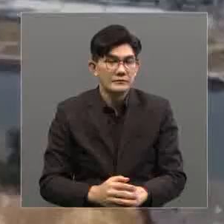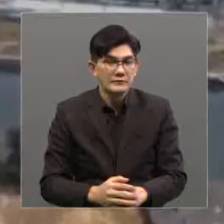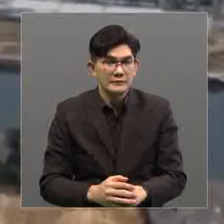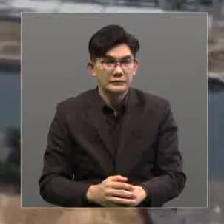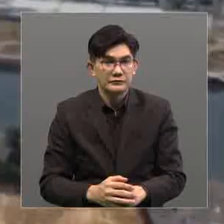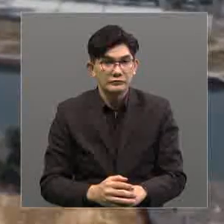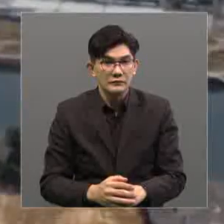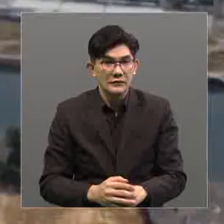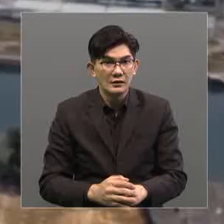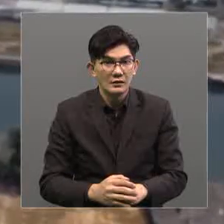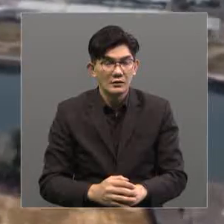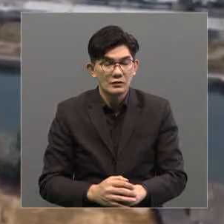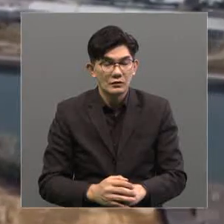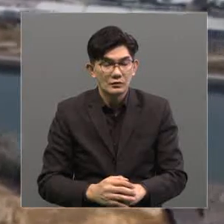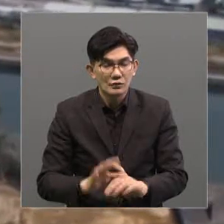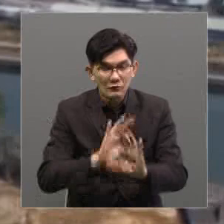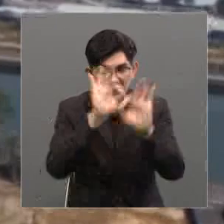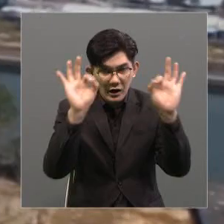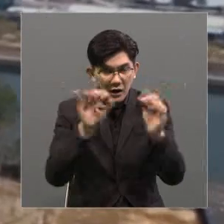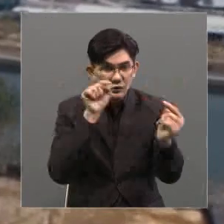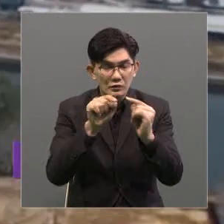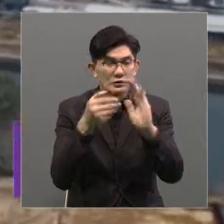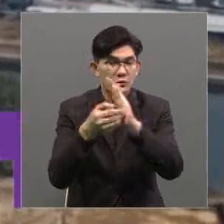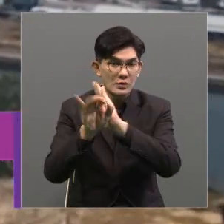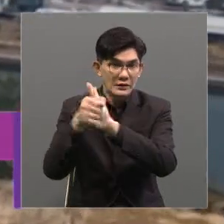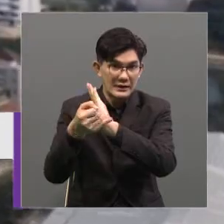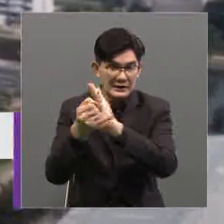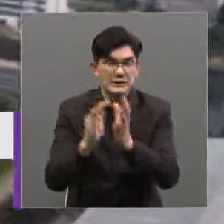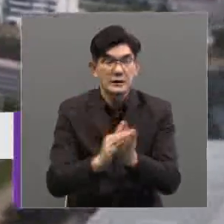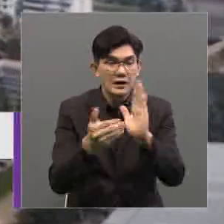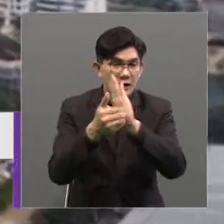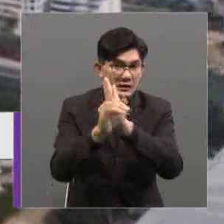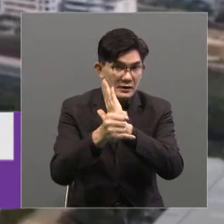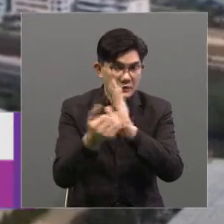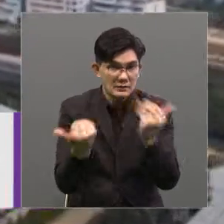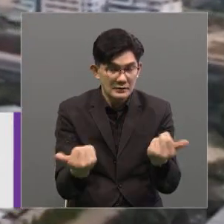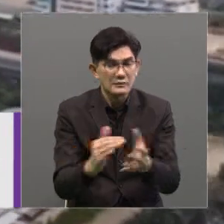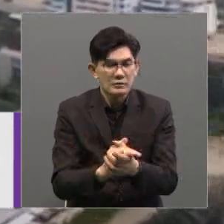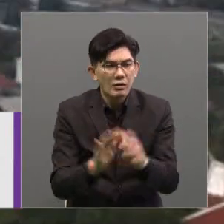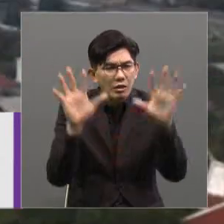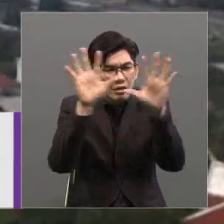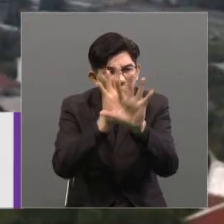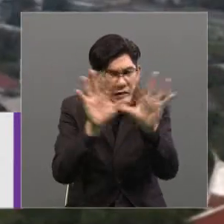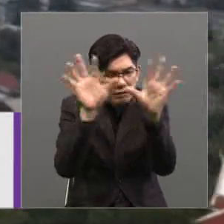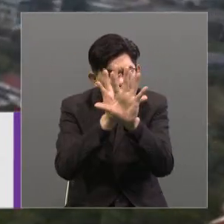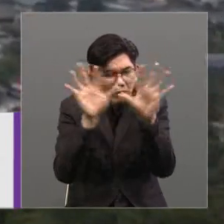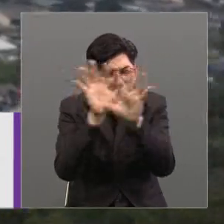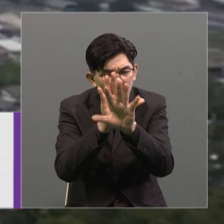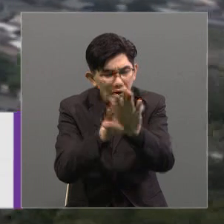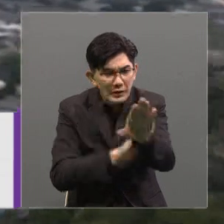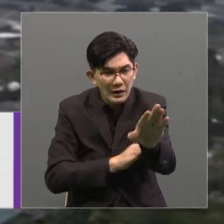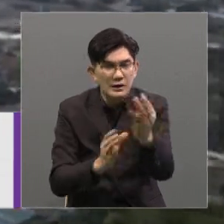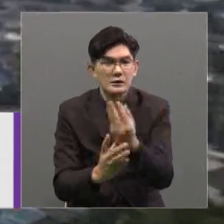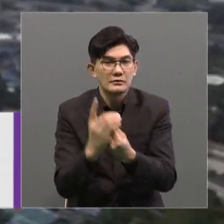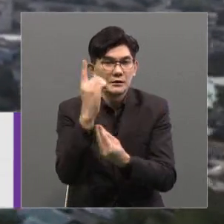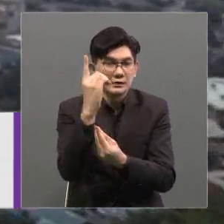นะไปดูบรรยากาศท้องฟ้าในเขตตัวเมืองจันทบุรีนี่คุณผู้ชมนะเป็นท้องฟ้าจันทบุรีเลยนะก็ขมุกขมัวนานกว่า1สัปด